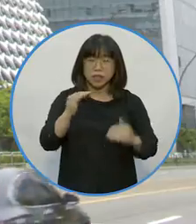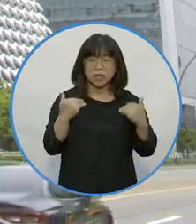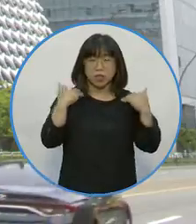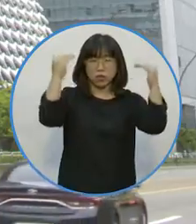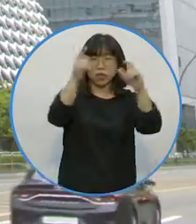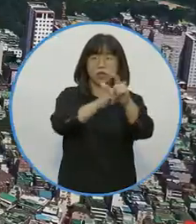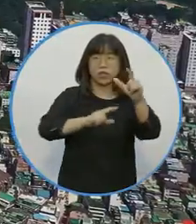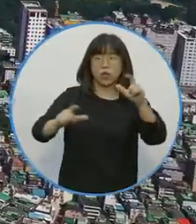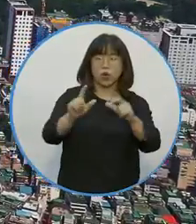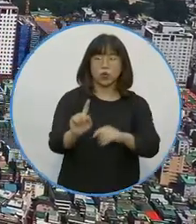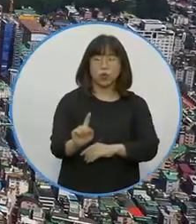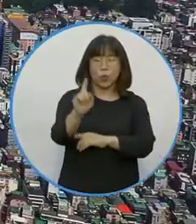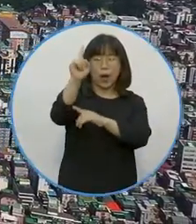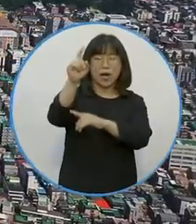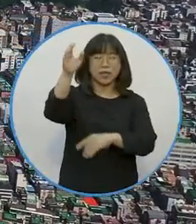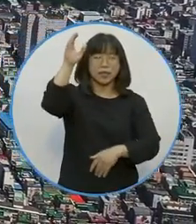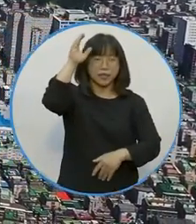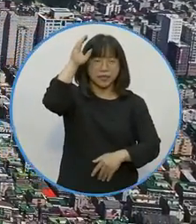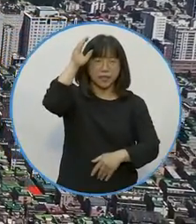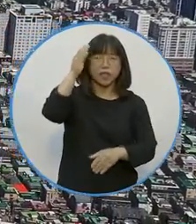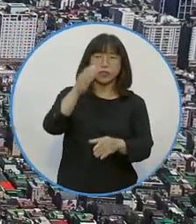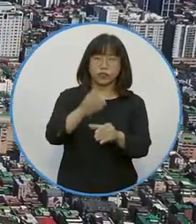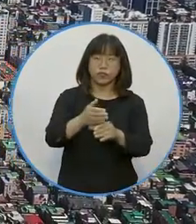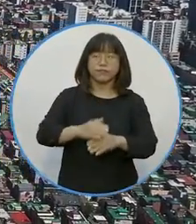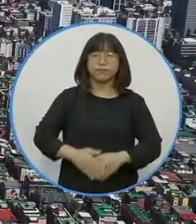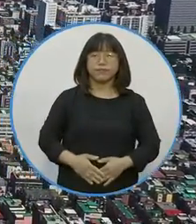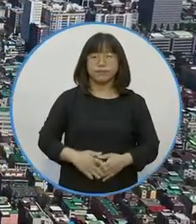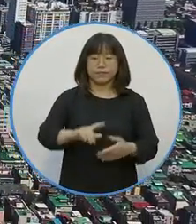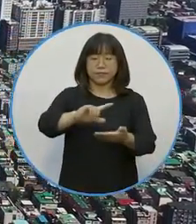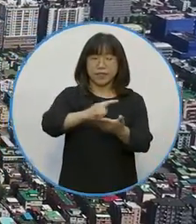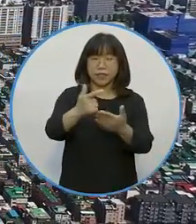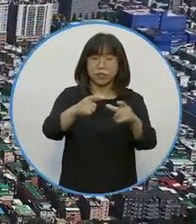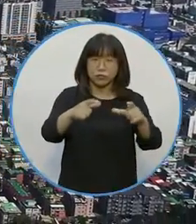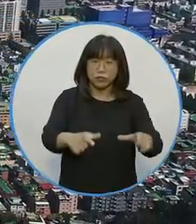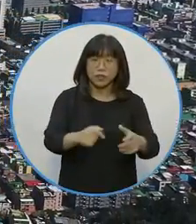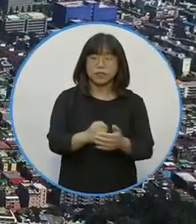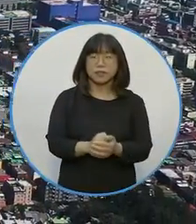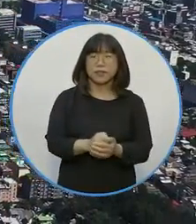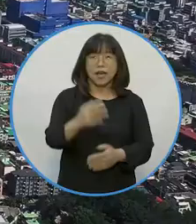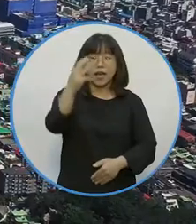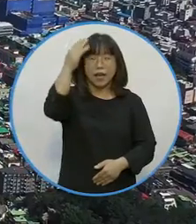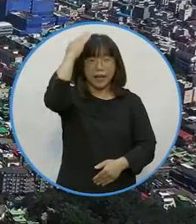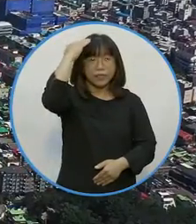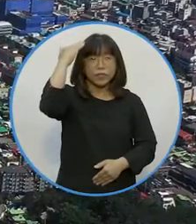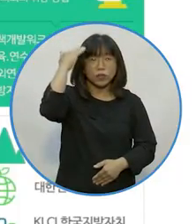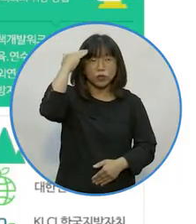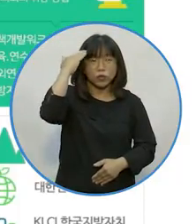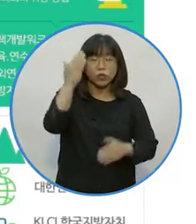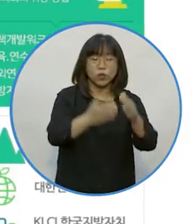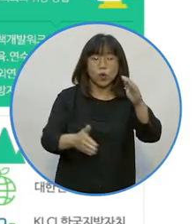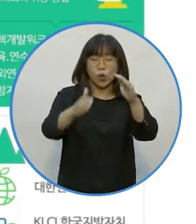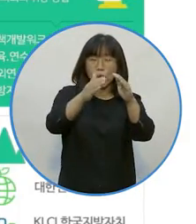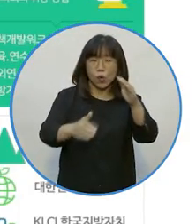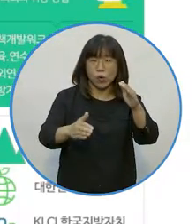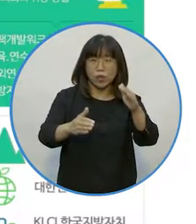내 총 생산 성장률은 더욱 높아질 것으로 전망하고 있습니다. 한편 강서구는